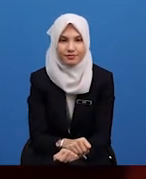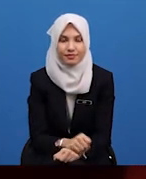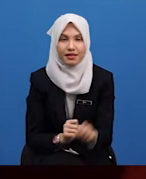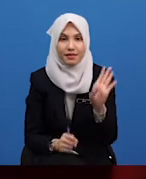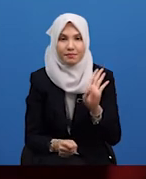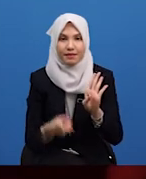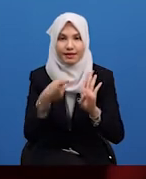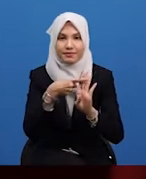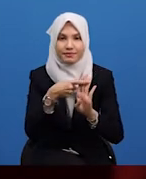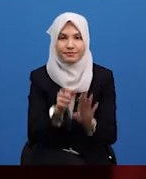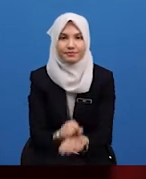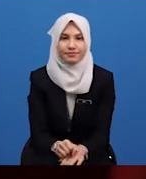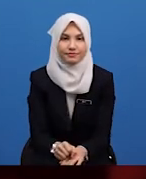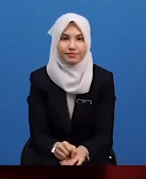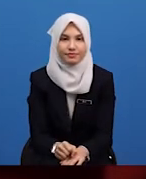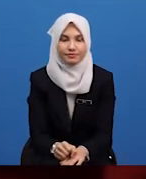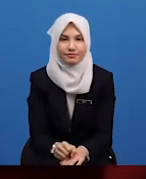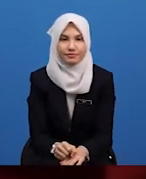Posisi keempat.